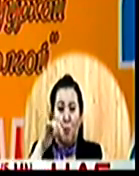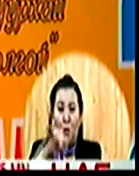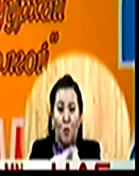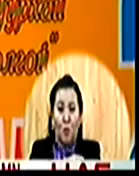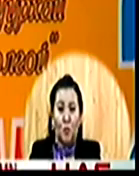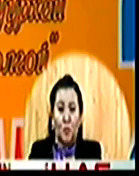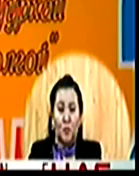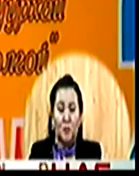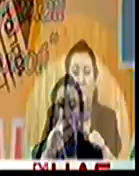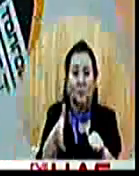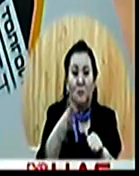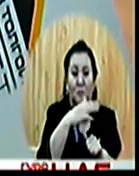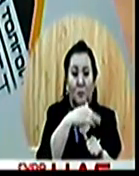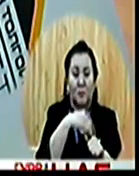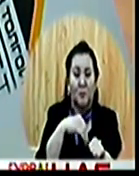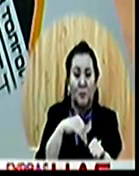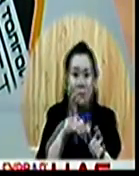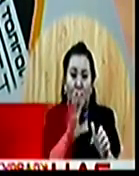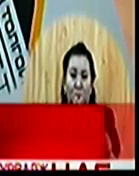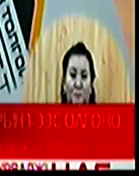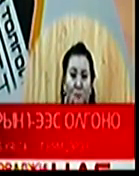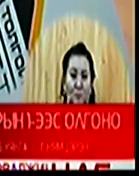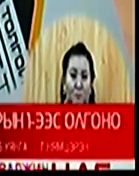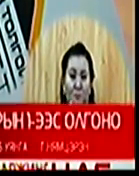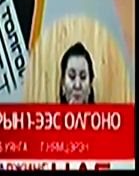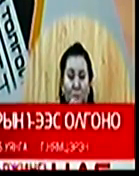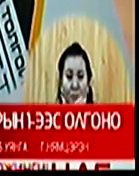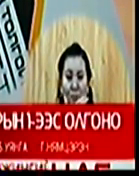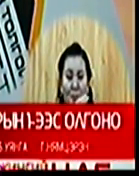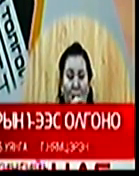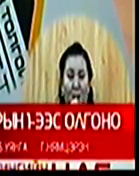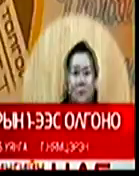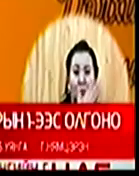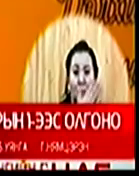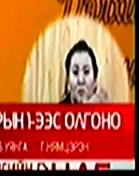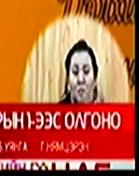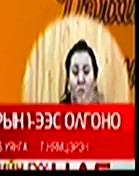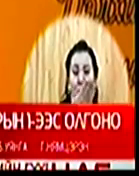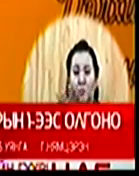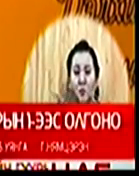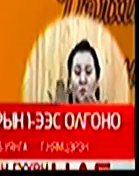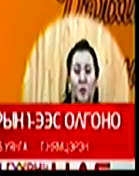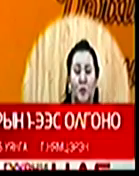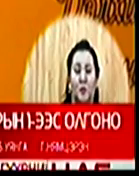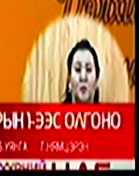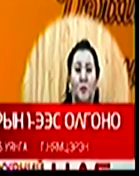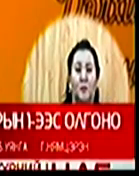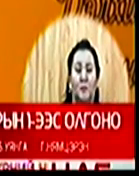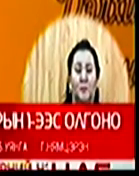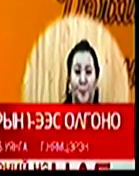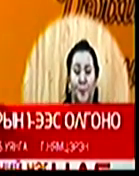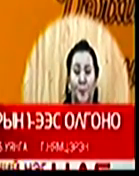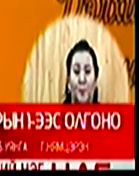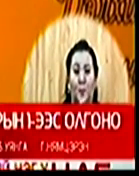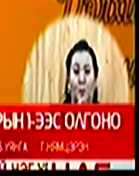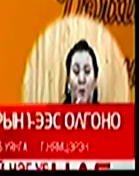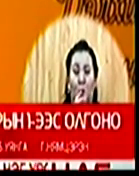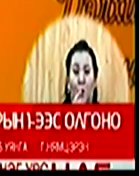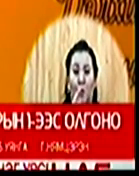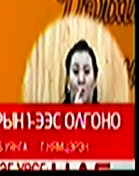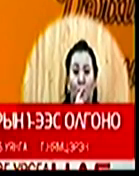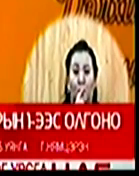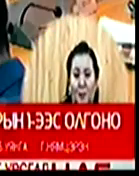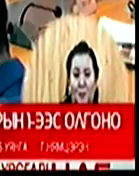нэгжүүдийг тэргүүлж эхэллээ. Компани 2019 оны цэвэр нэгж хувьцаанд 90 төгрөгийн ногдол ашиг олох шийдвэрийг төлөөлөн удирдах